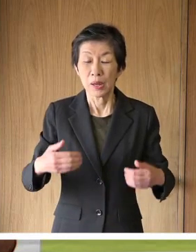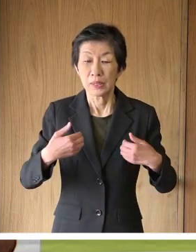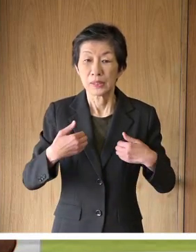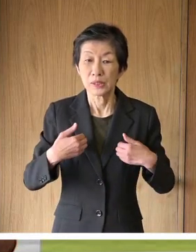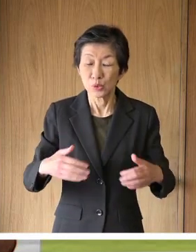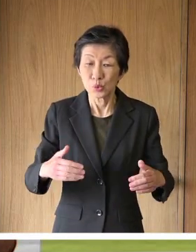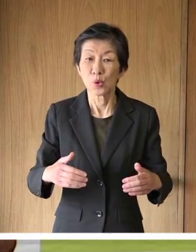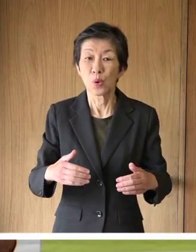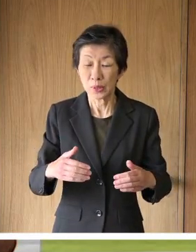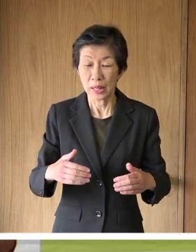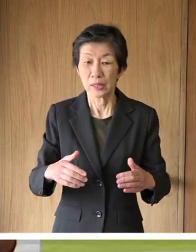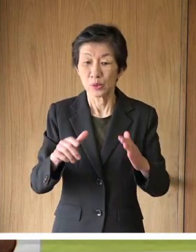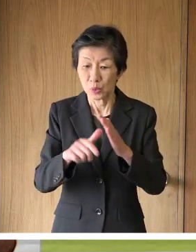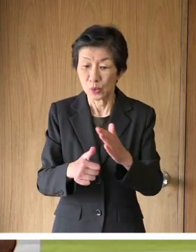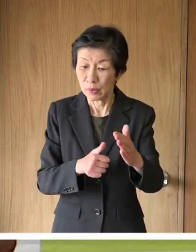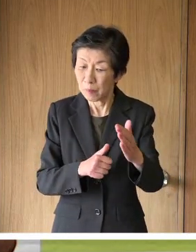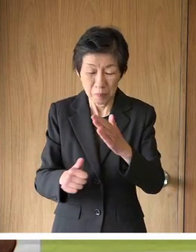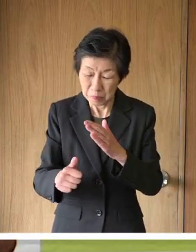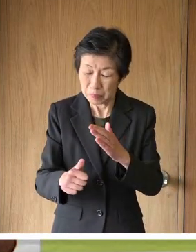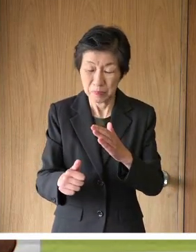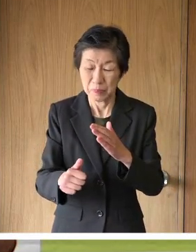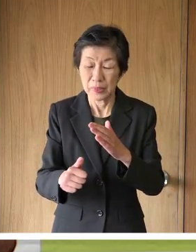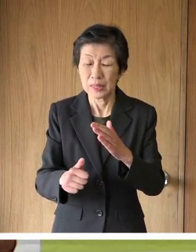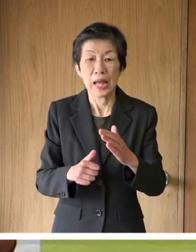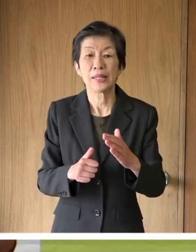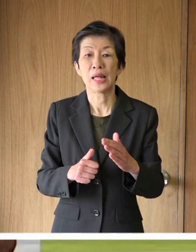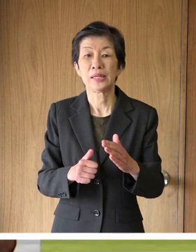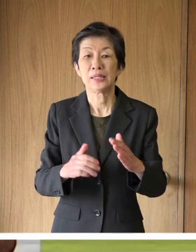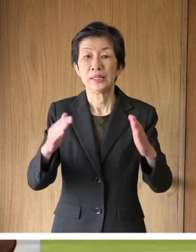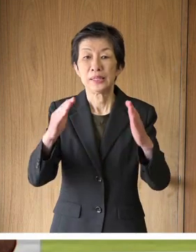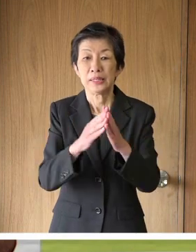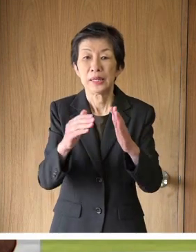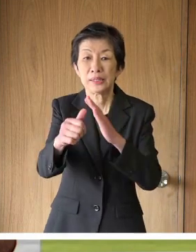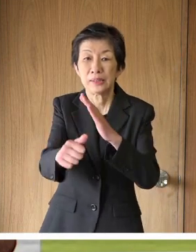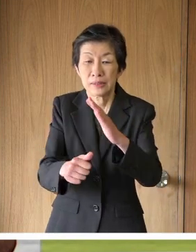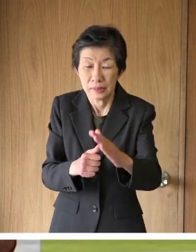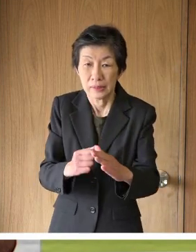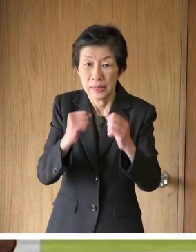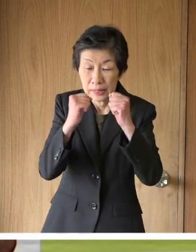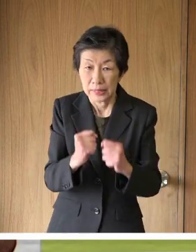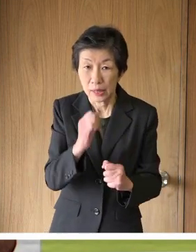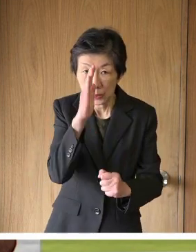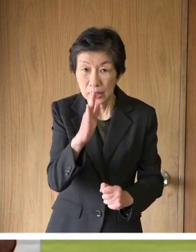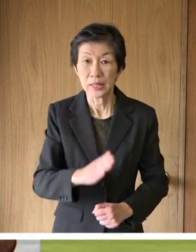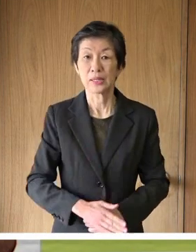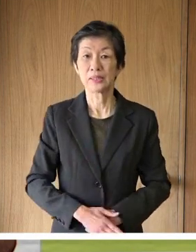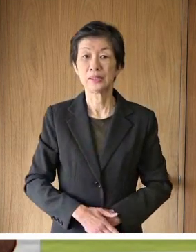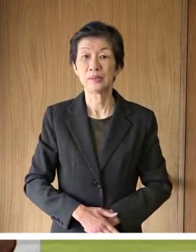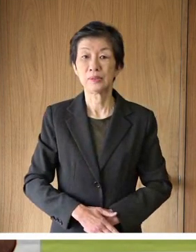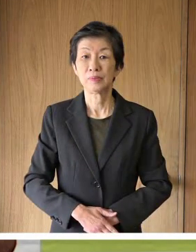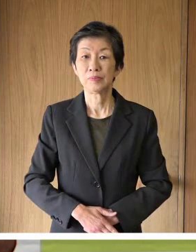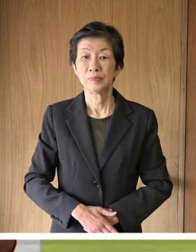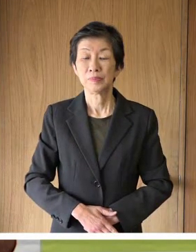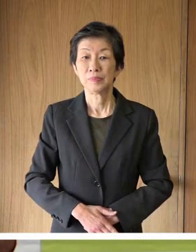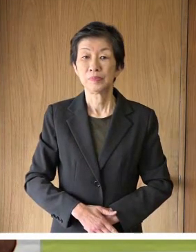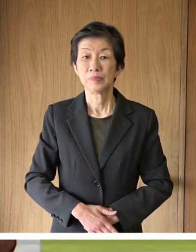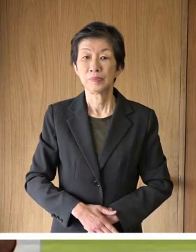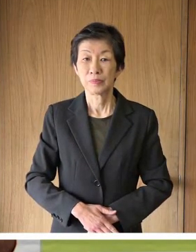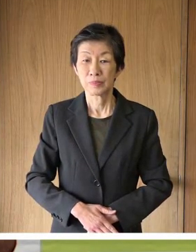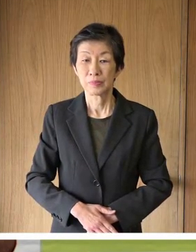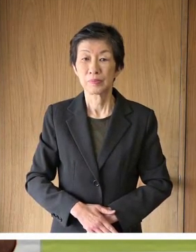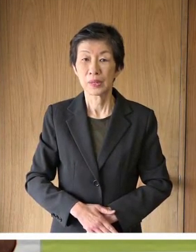生活に必要のない外出はやめ家庭で過ごしてくださいまた